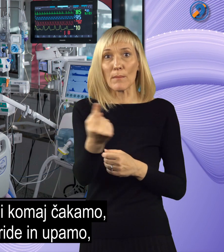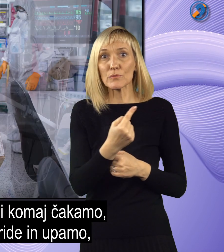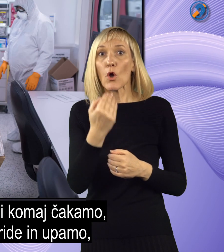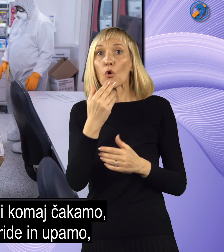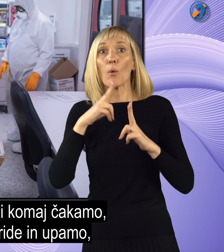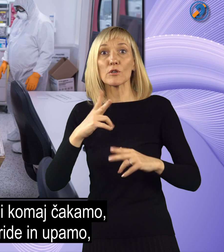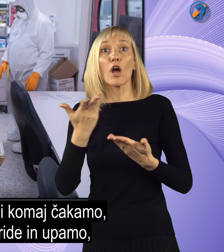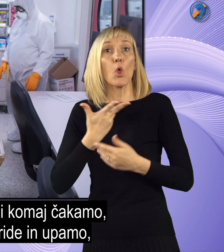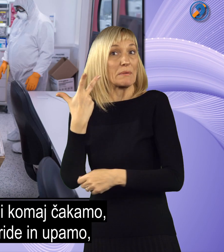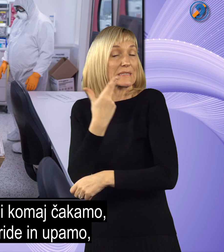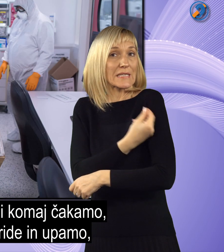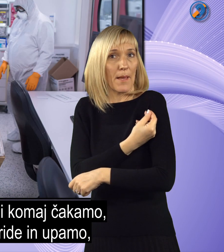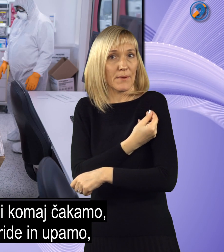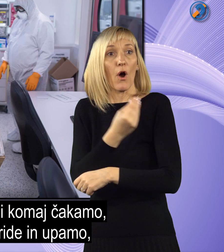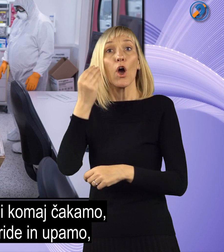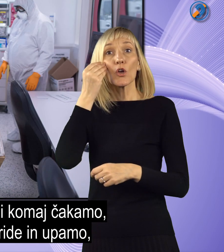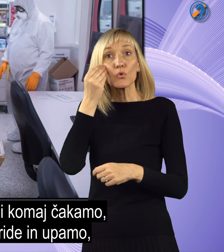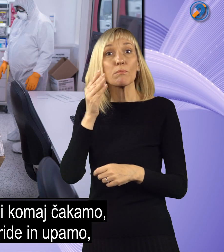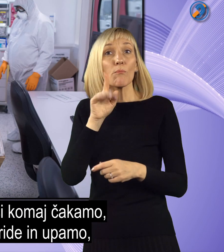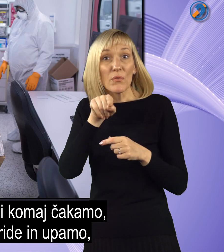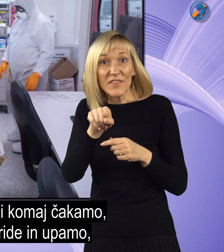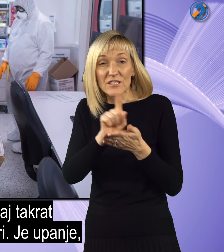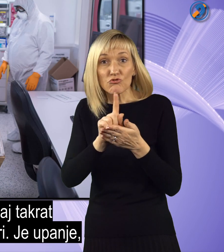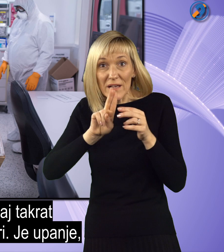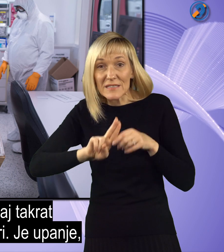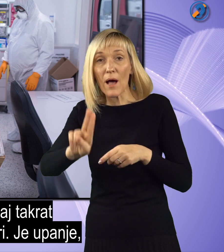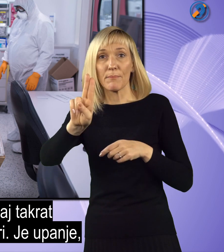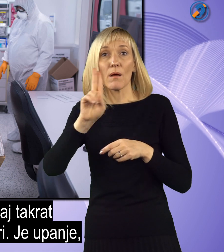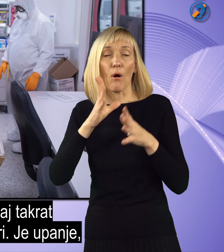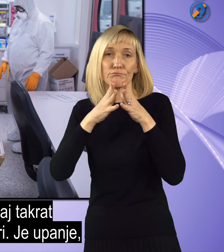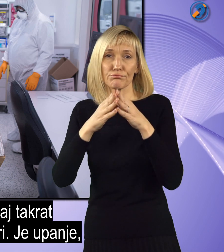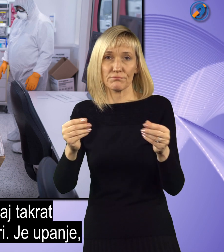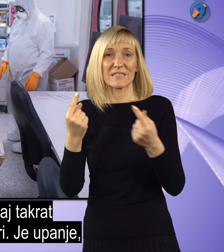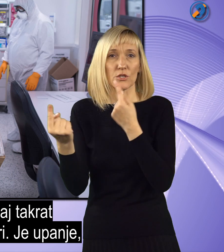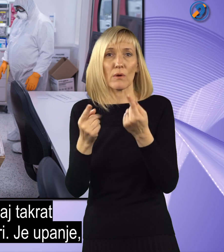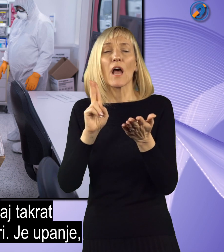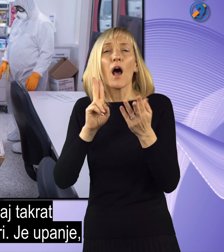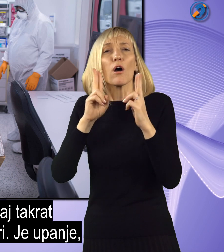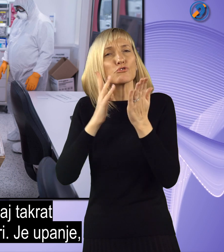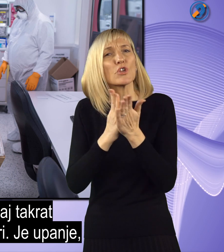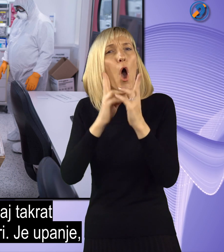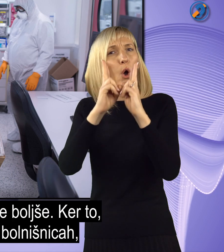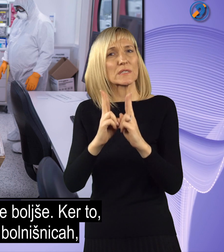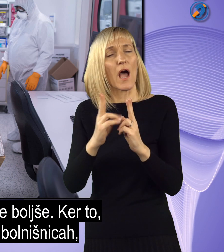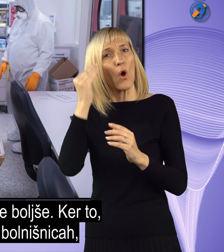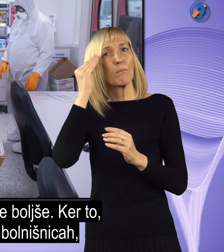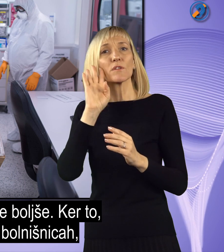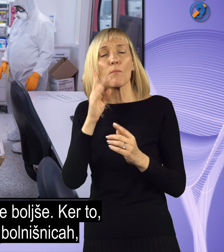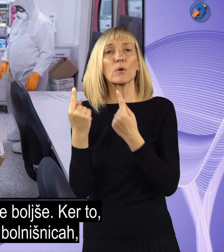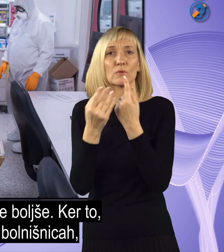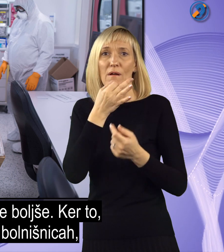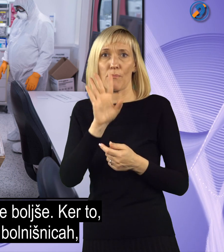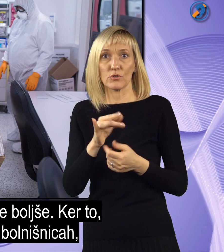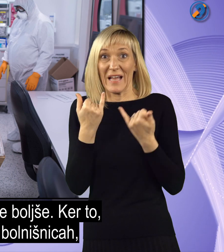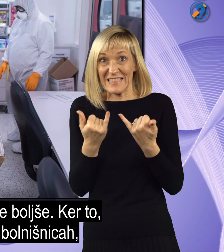kar komaj čakamo, da to cepivo pride in upamo, da se takrat situacija vsej umiri. Je neko upanje, ki obstaja, da